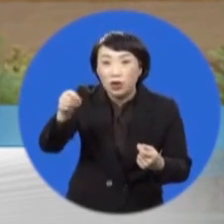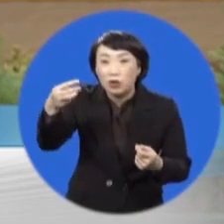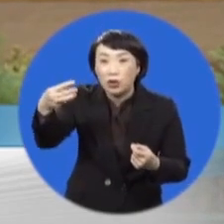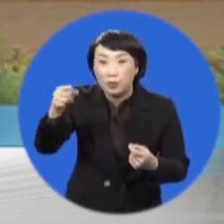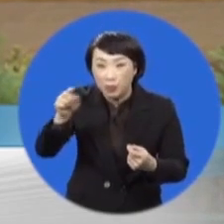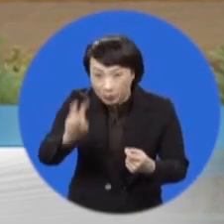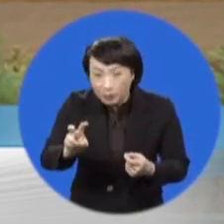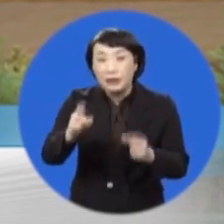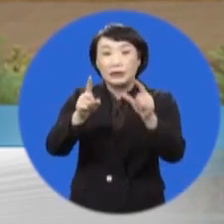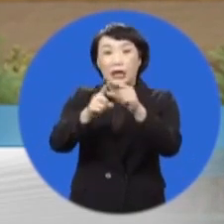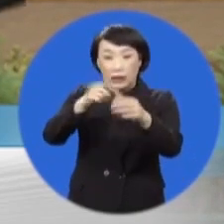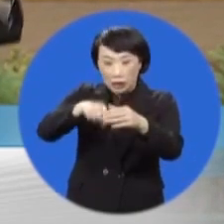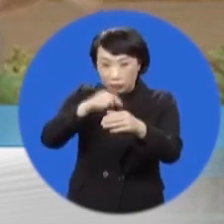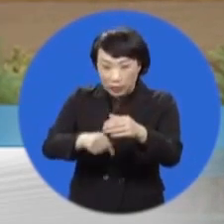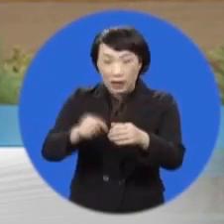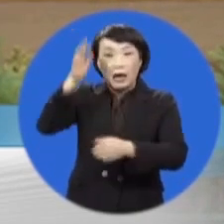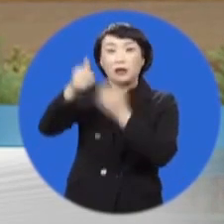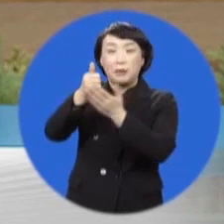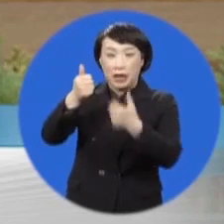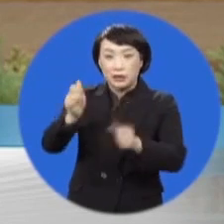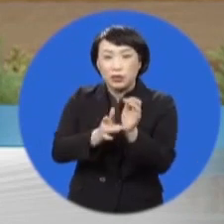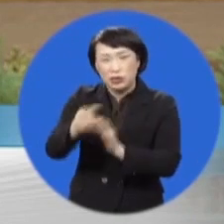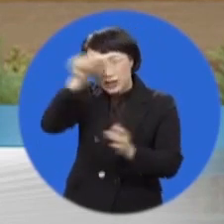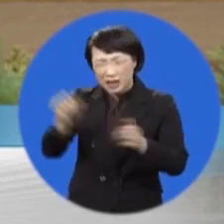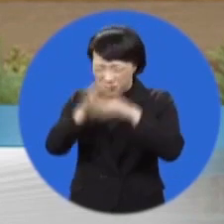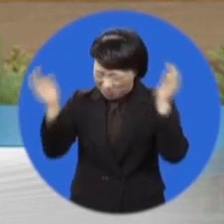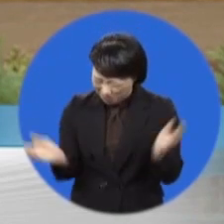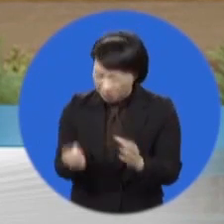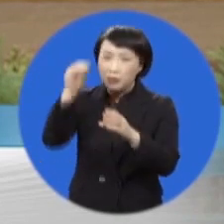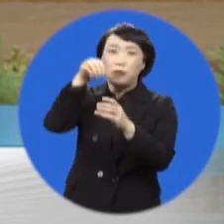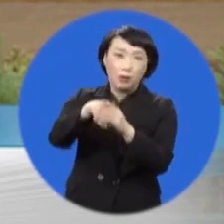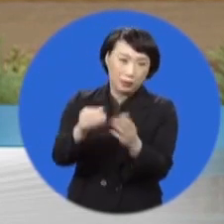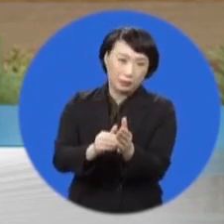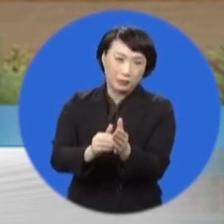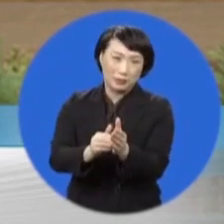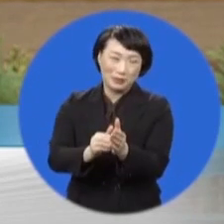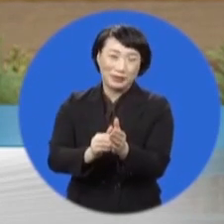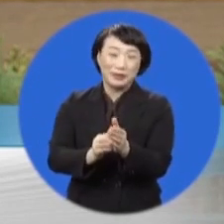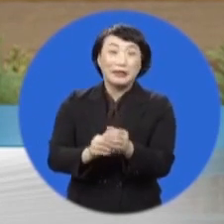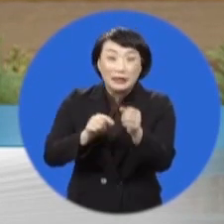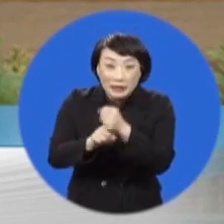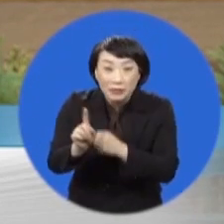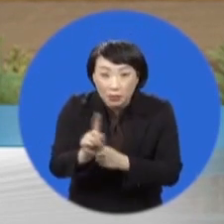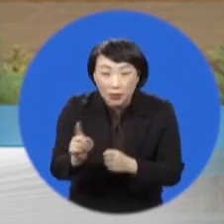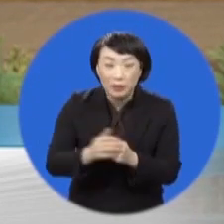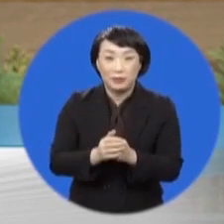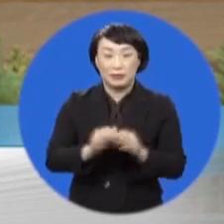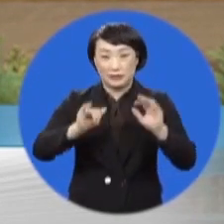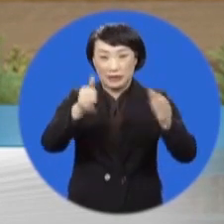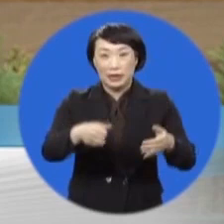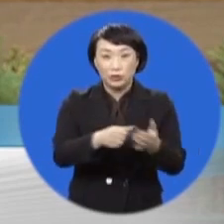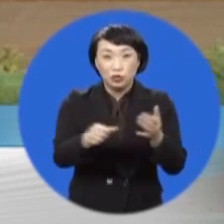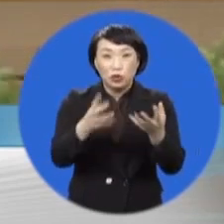소의 하나님의 아들의 생애 각 들어 있습니다 이는 이 실상